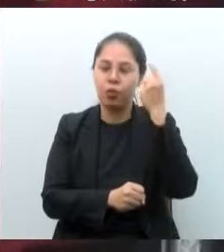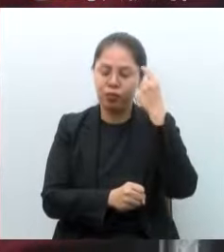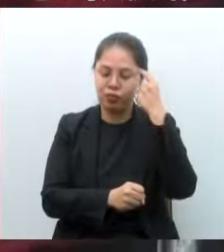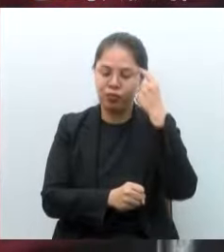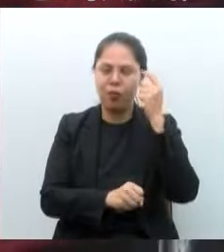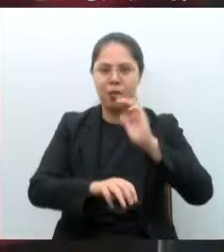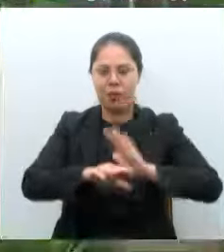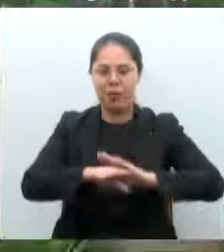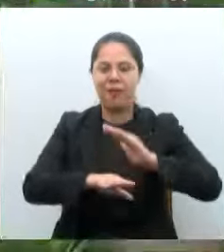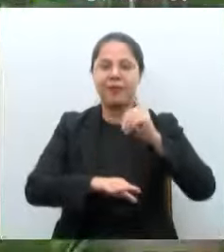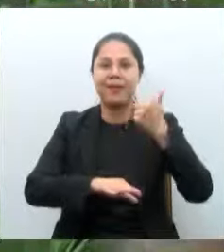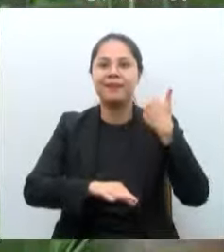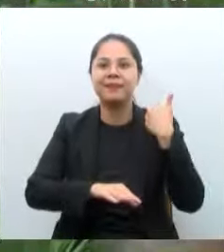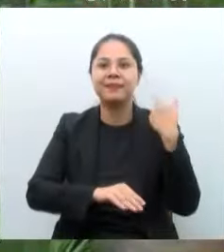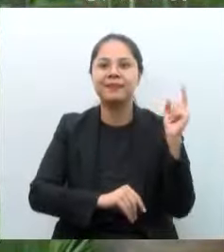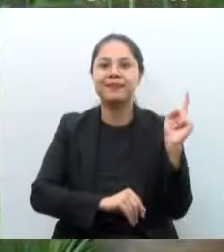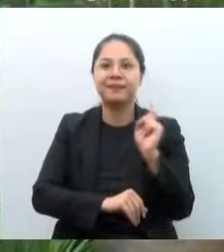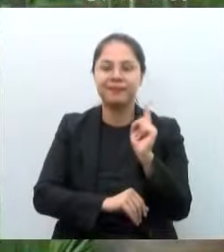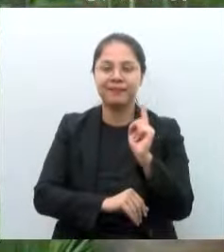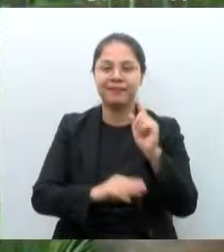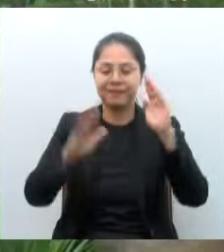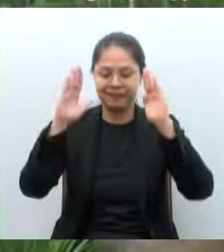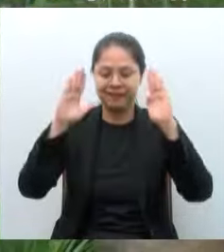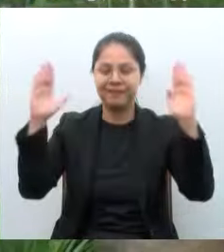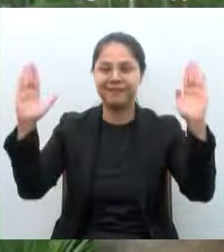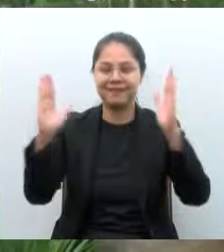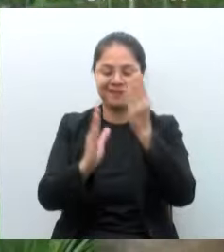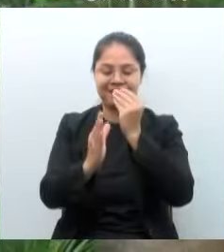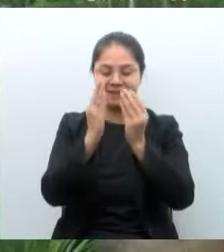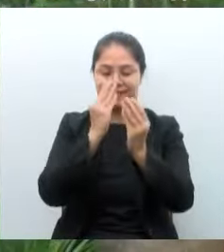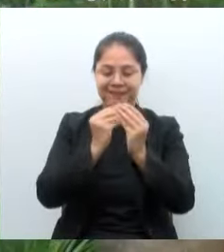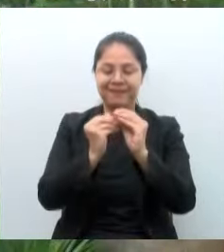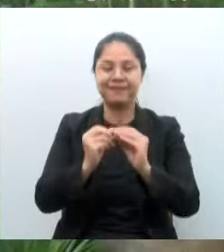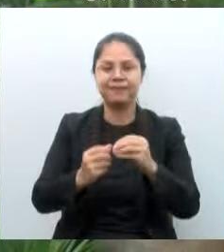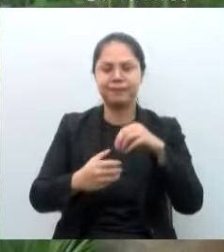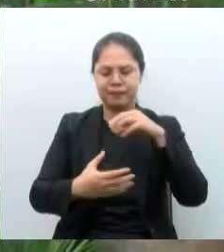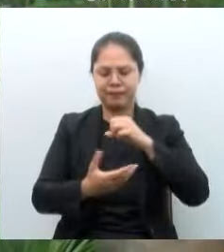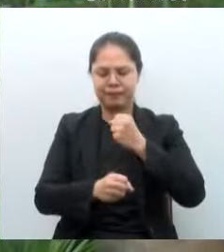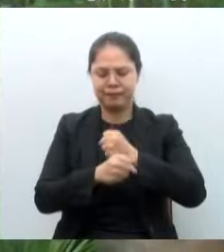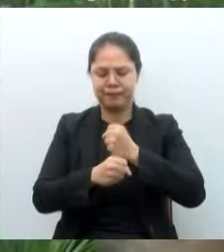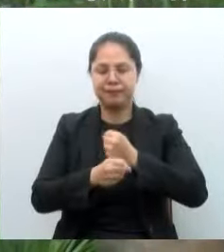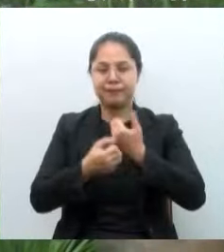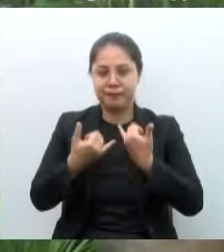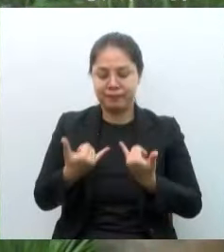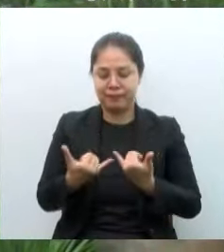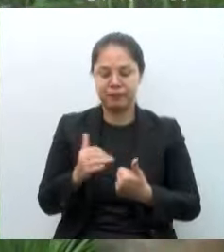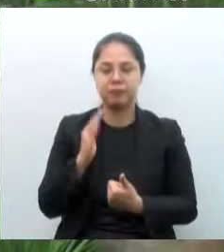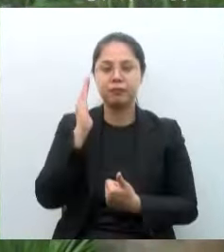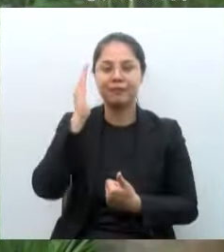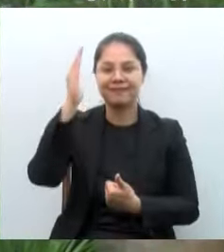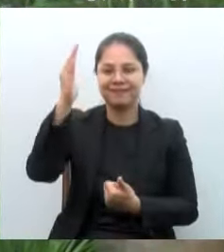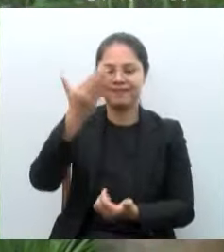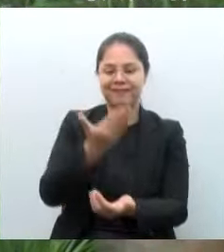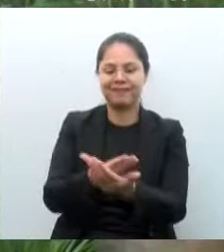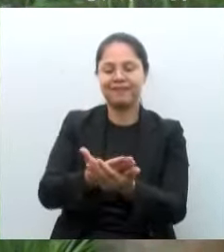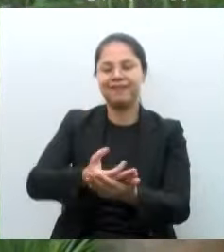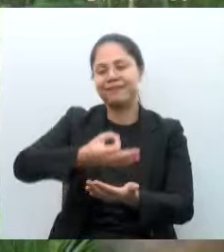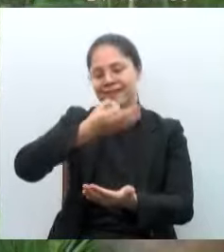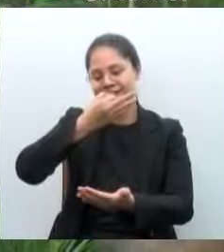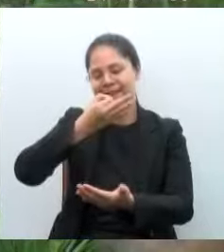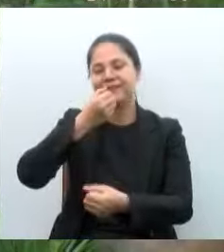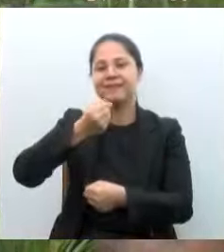วเองถนัดอะไรแล้วก็สามารถนำความรู้ที่โรงเรียนจัดประสบการณ์ให้เขาสามารถไปต่อยอดสร้างรายได้สร้างอาชี